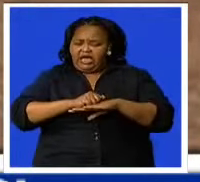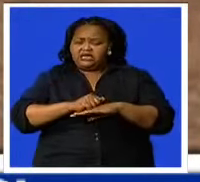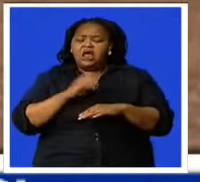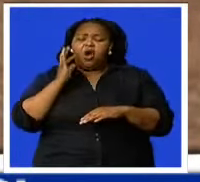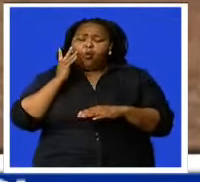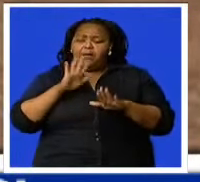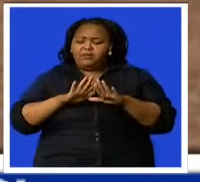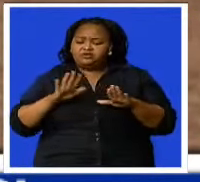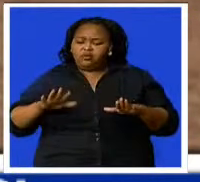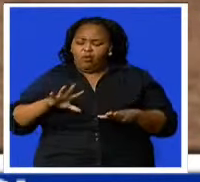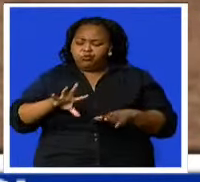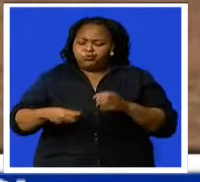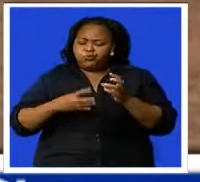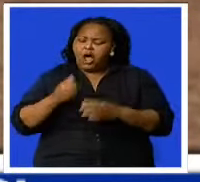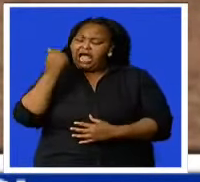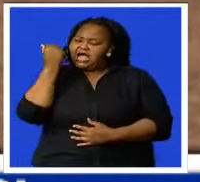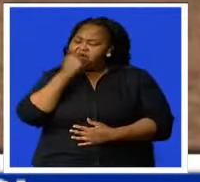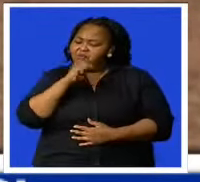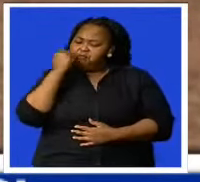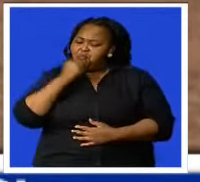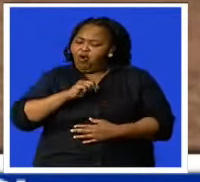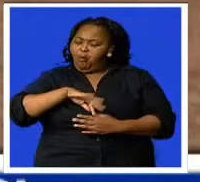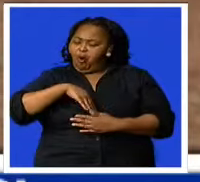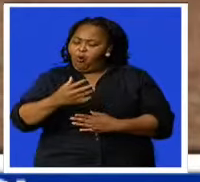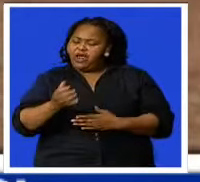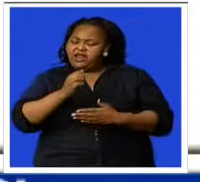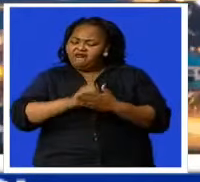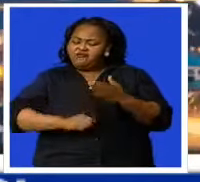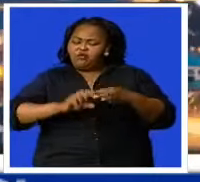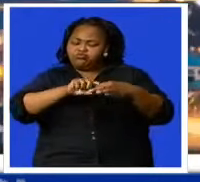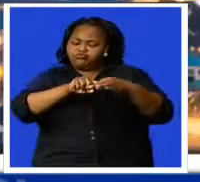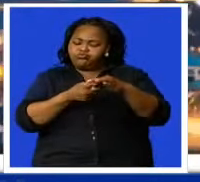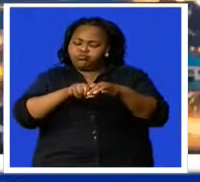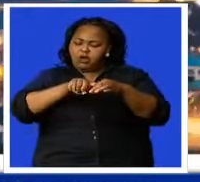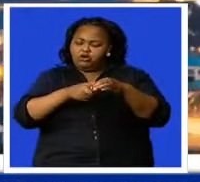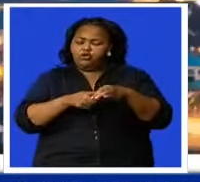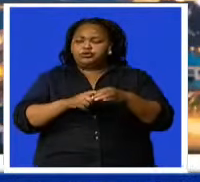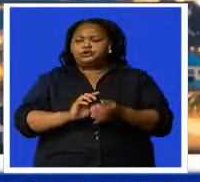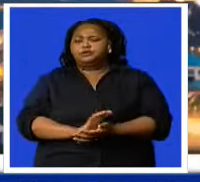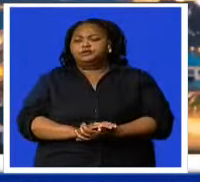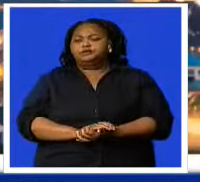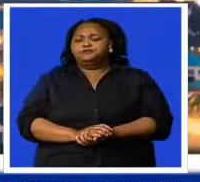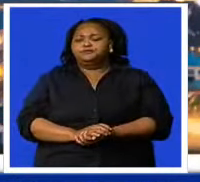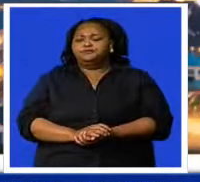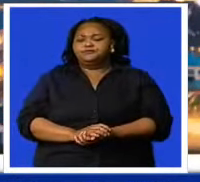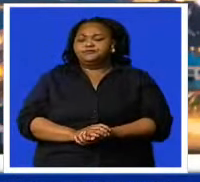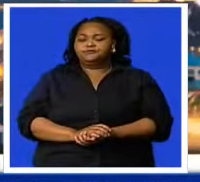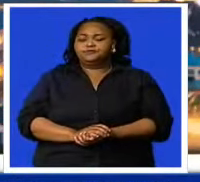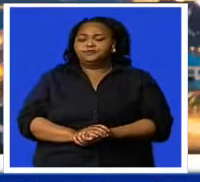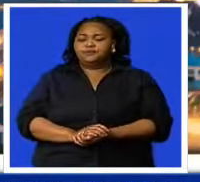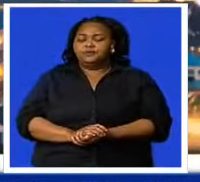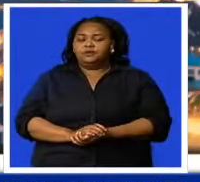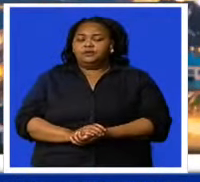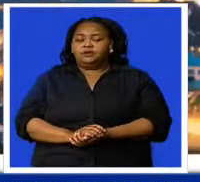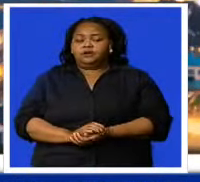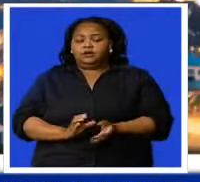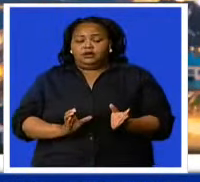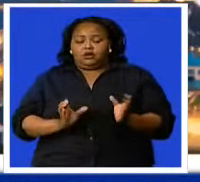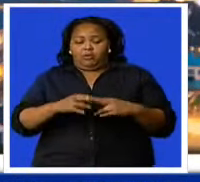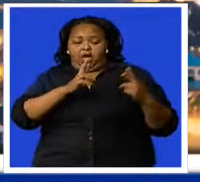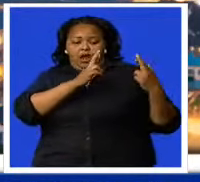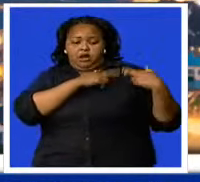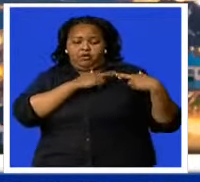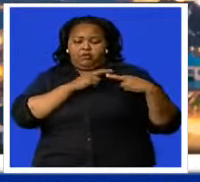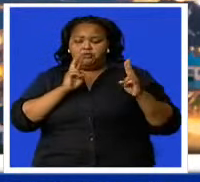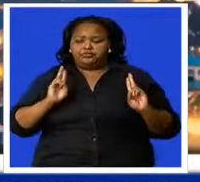Etindzabeni kubika Thembelihle Magutshwa atfombe ngithemba shabanguwe gamula. Libandla lengamele temvelo i-Eswatini